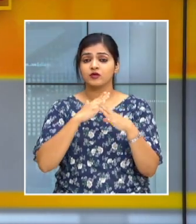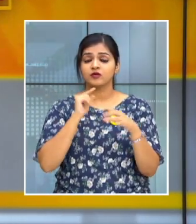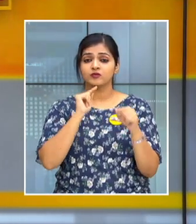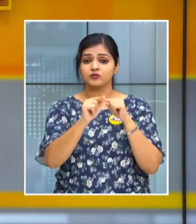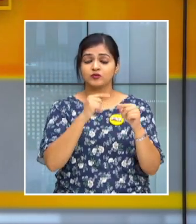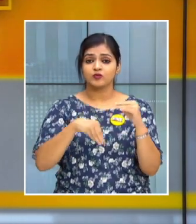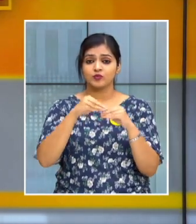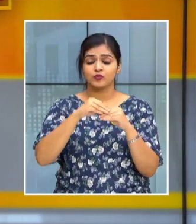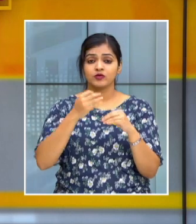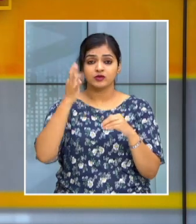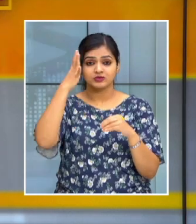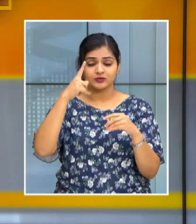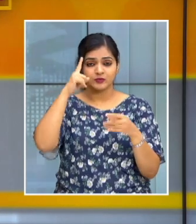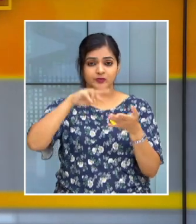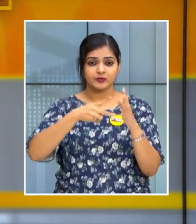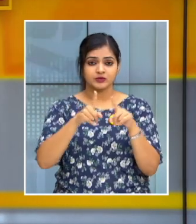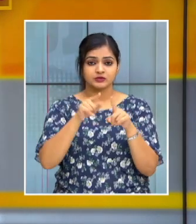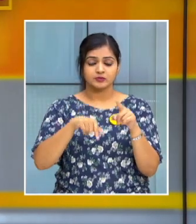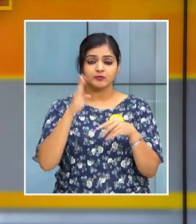ശേഷം മനു അഭിഷേക് സിംഗ്വി പറഞ്ഞു.